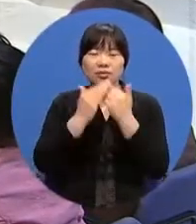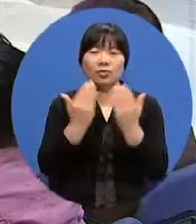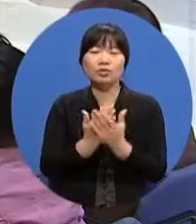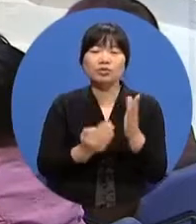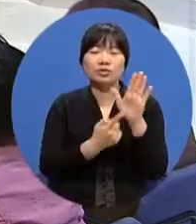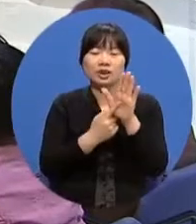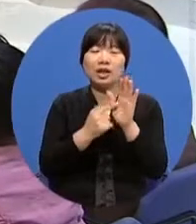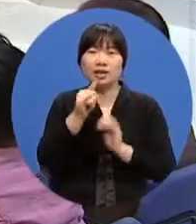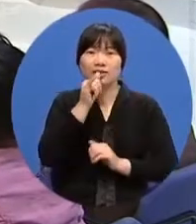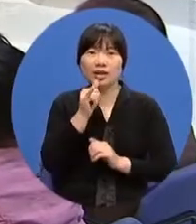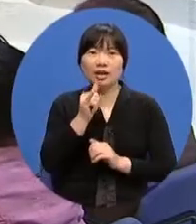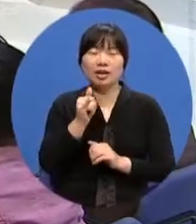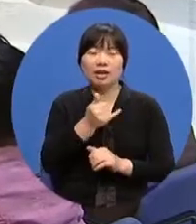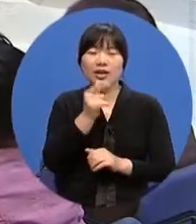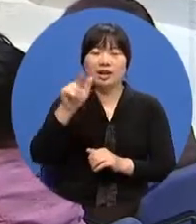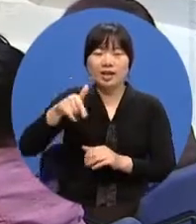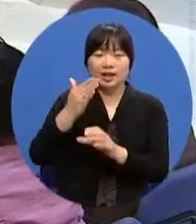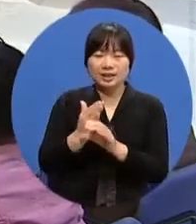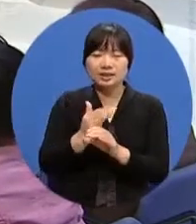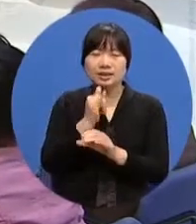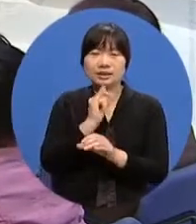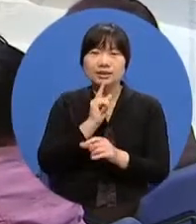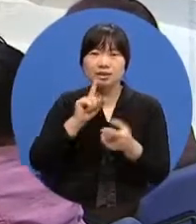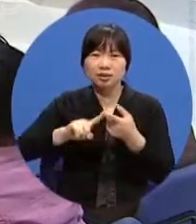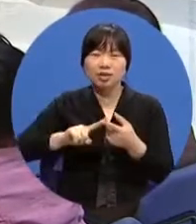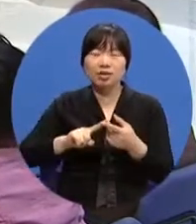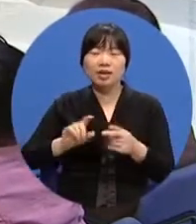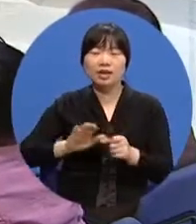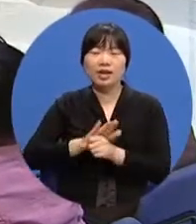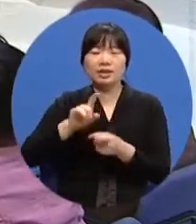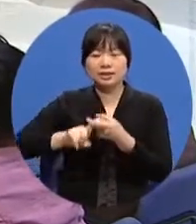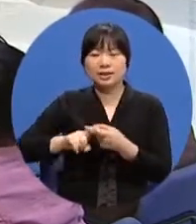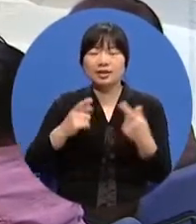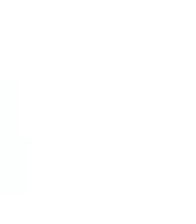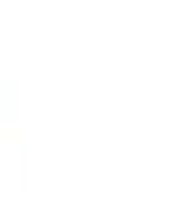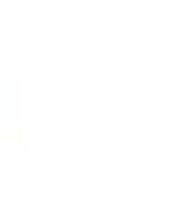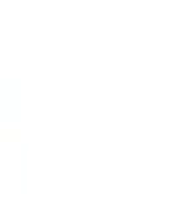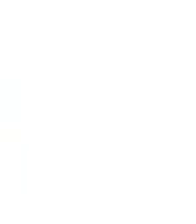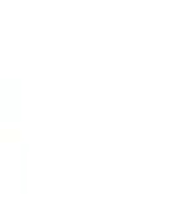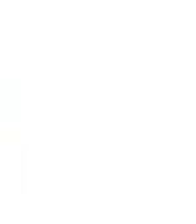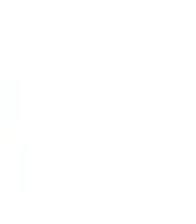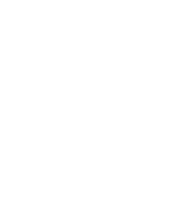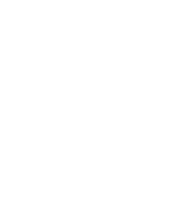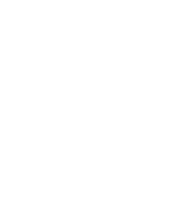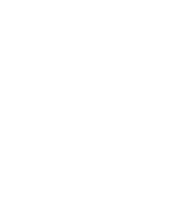생길 수 있는 게 그 핵이 되는 건 이제 애착이다. 이렇게 이야기하죠. 네.